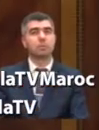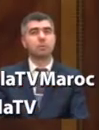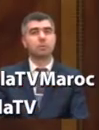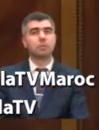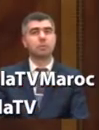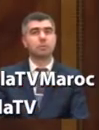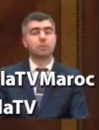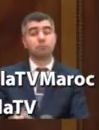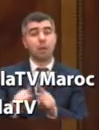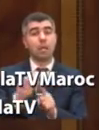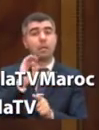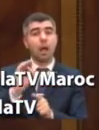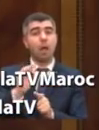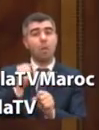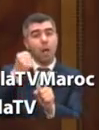كنعملوا لي زاسيز ديالنا